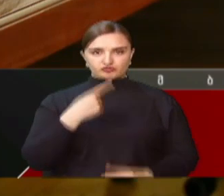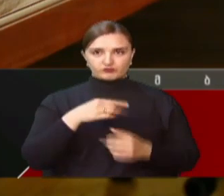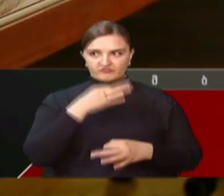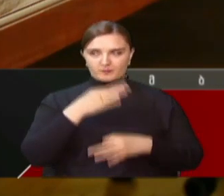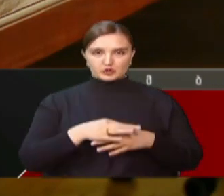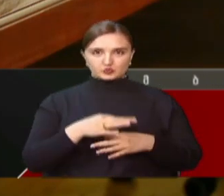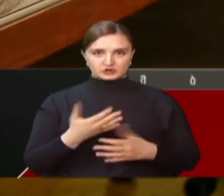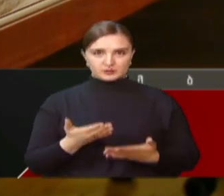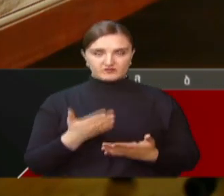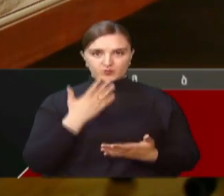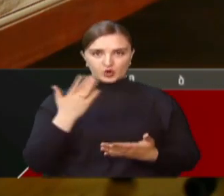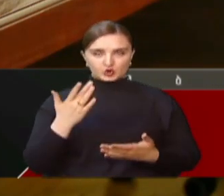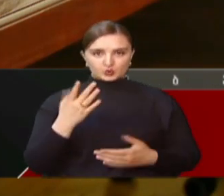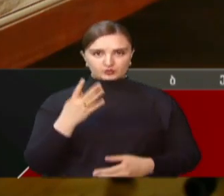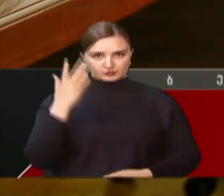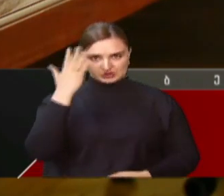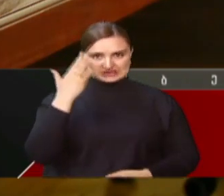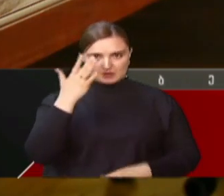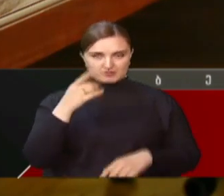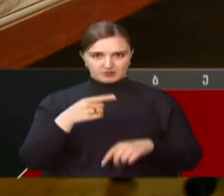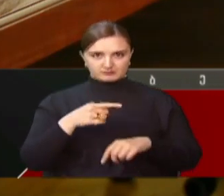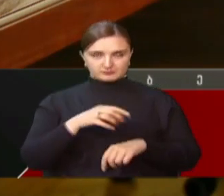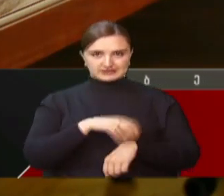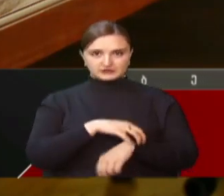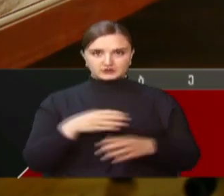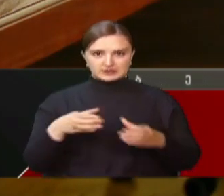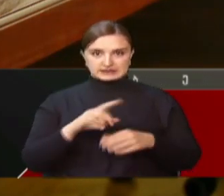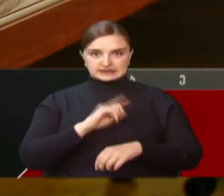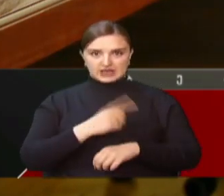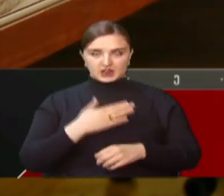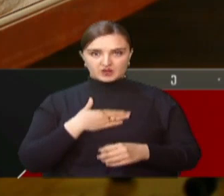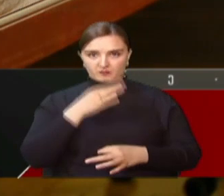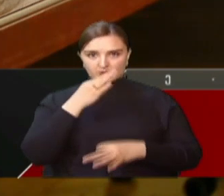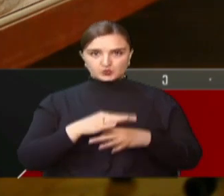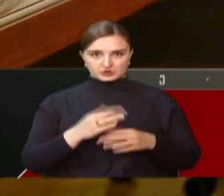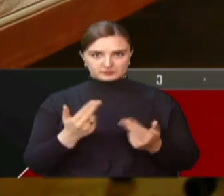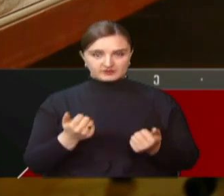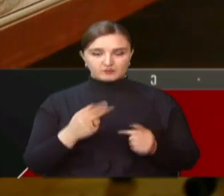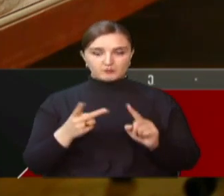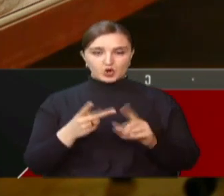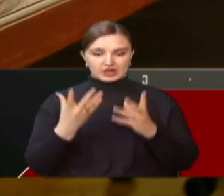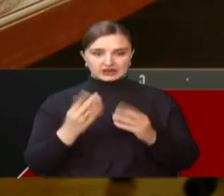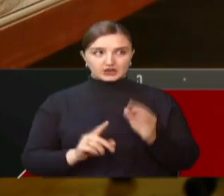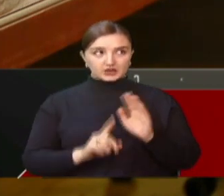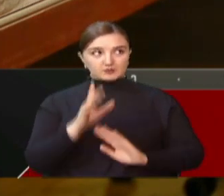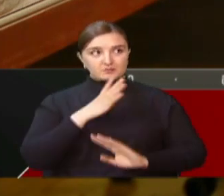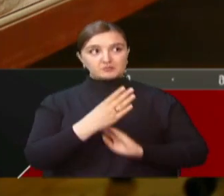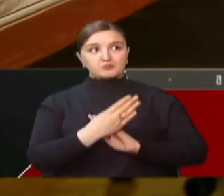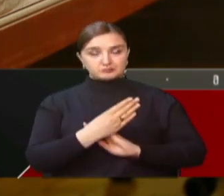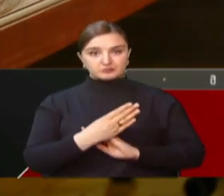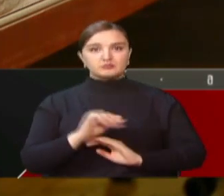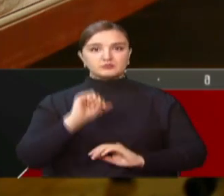პასუხისმგებლობით სავსე პოლიტიკურმა ძალამ, მართველმა ძალამ, ჩვენ პრაქტიკულად მეორე დღიდან აქტიურად